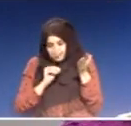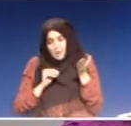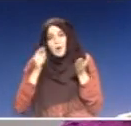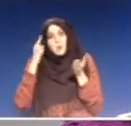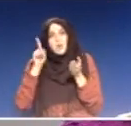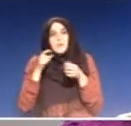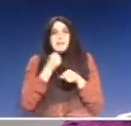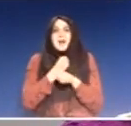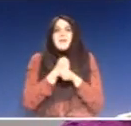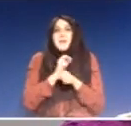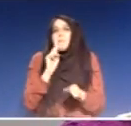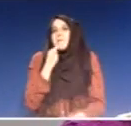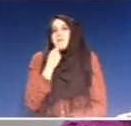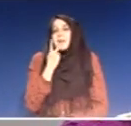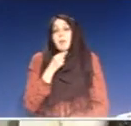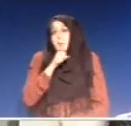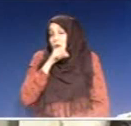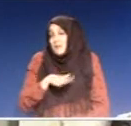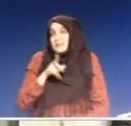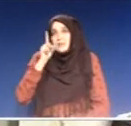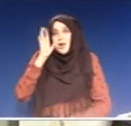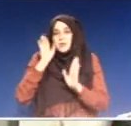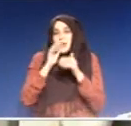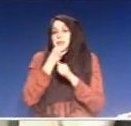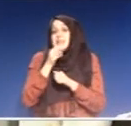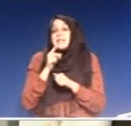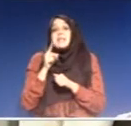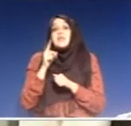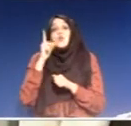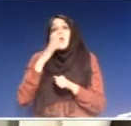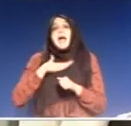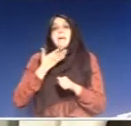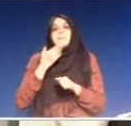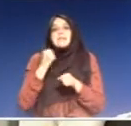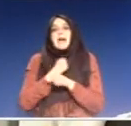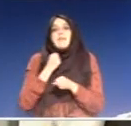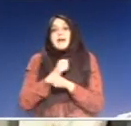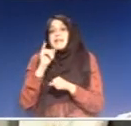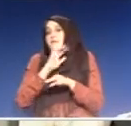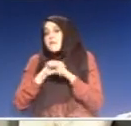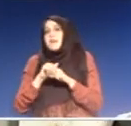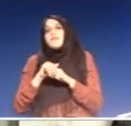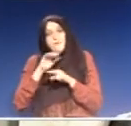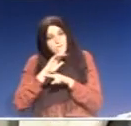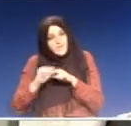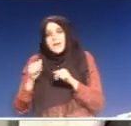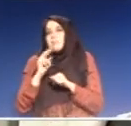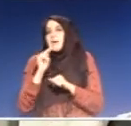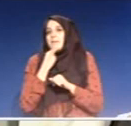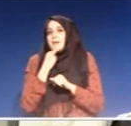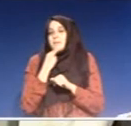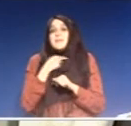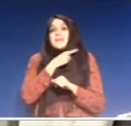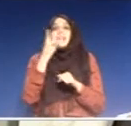أمرنا بالإتقان، النبي عليه الصلاة والسلام يقول إن الله يحب إذا عمل أحدكم عملا أن يتقنه. نعم. وبالقبالية نقول